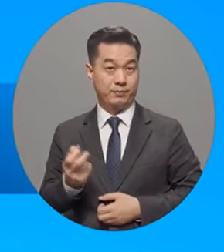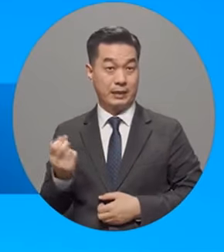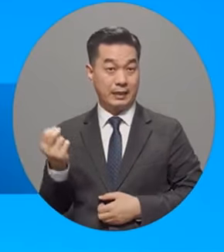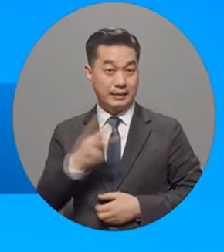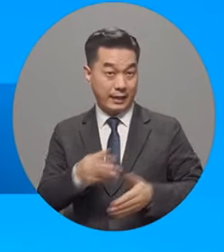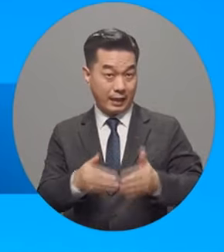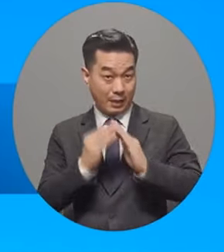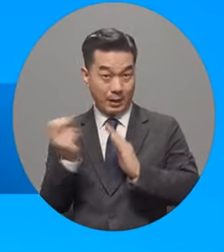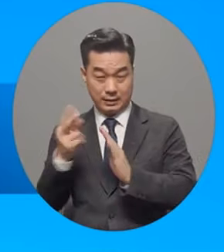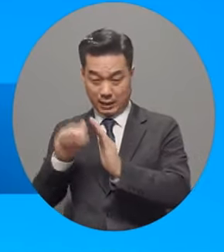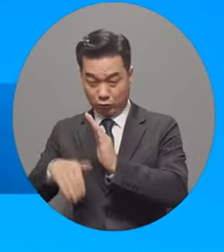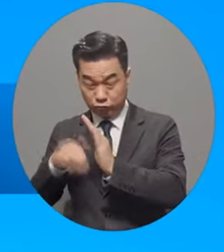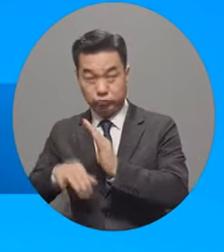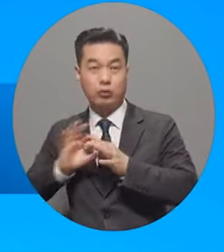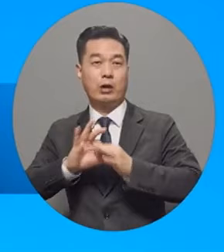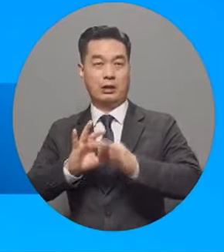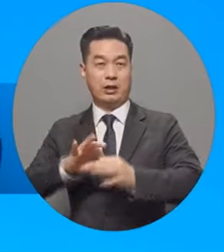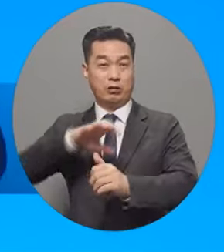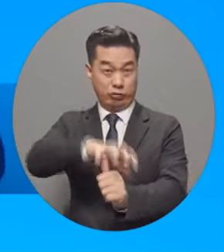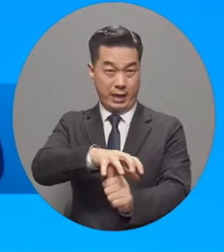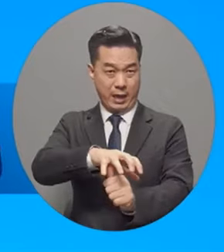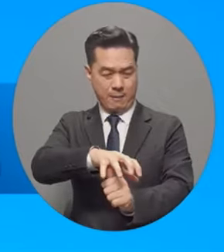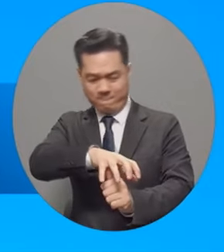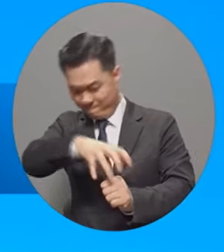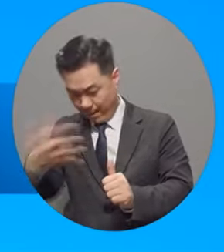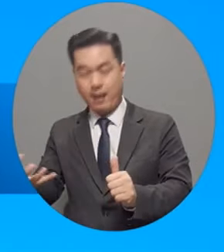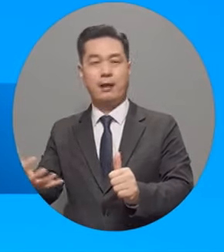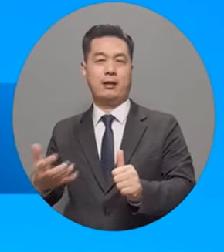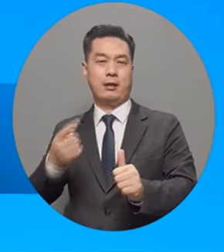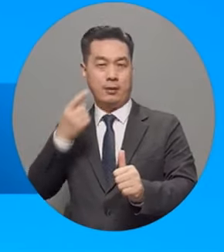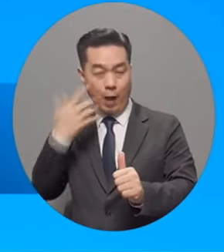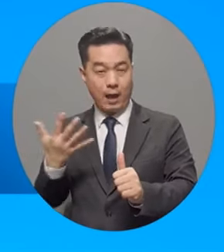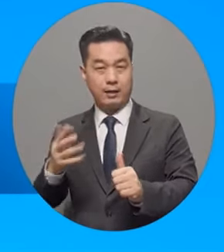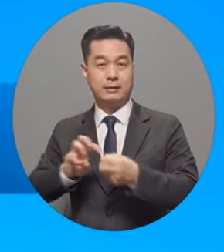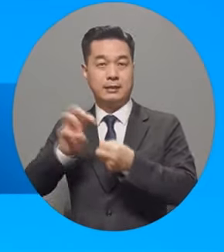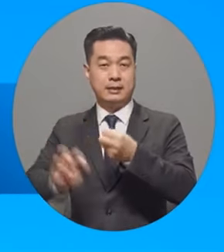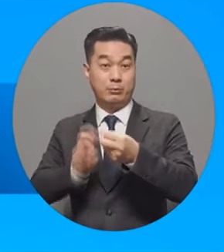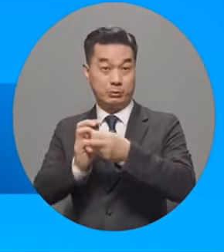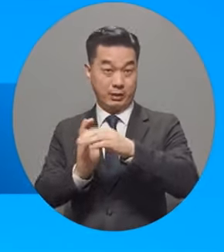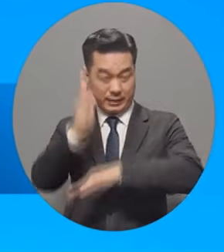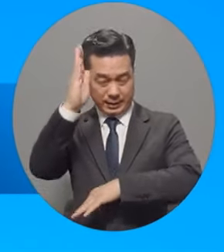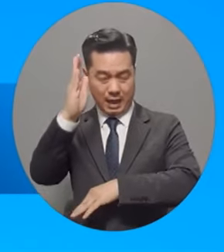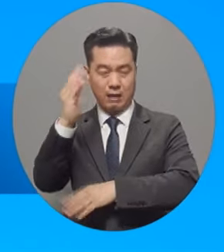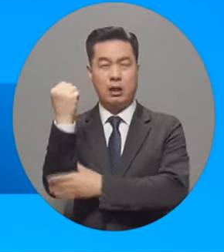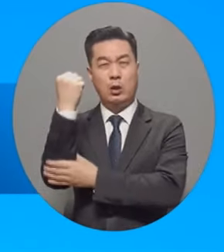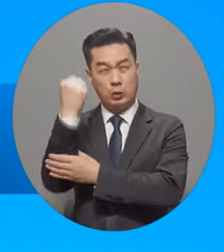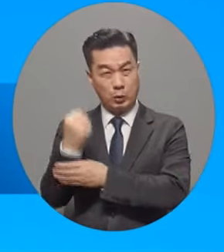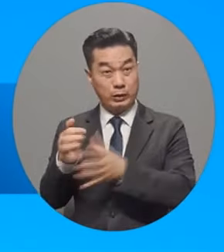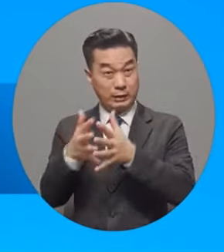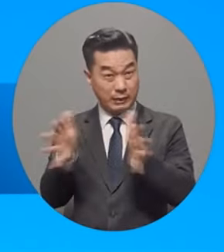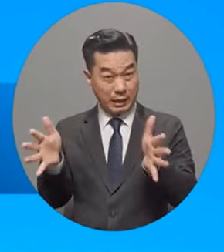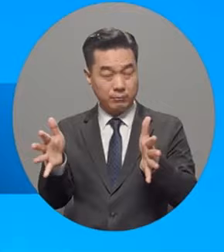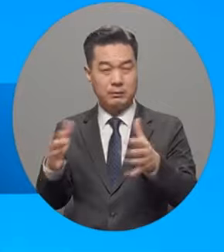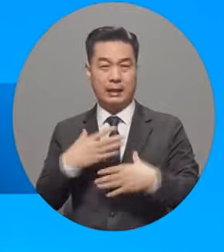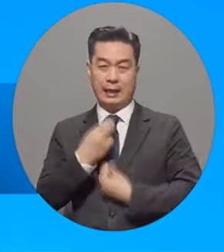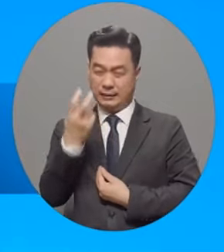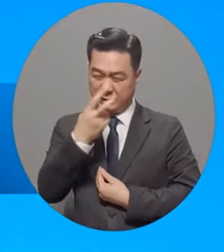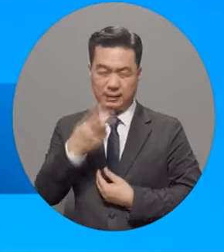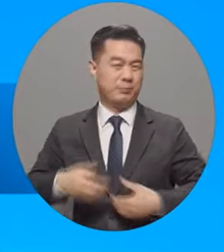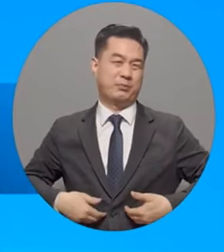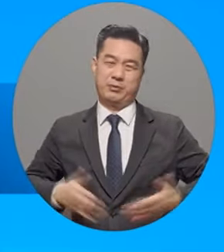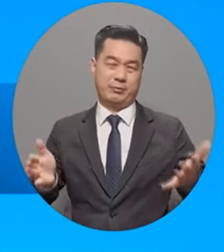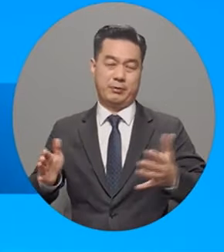관한 규제를 아주 확 풀어버리겠습니다. 30년 이상 노후화된 주택은 안전진단 없이